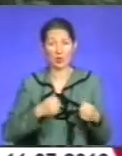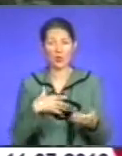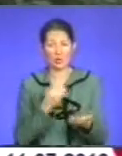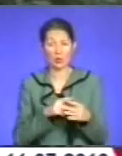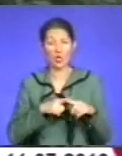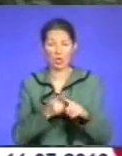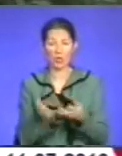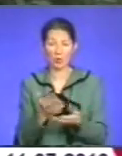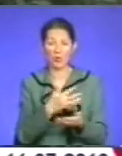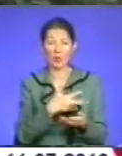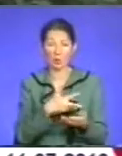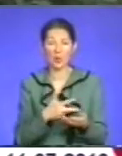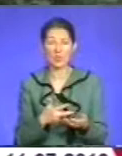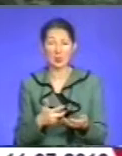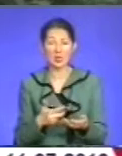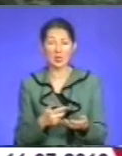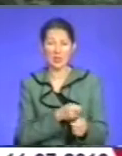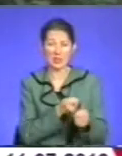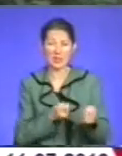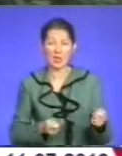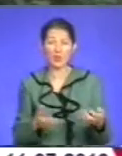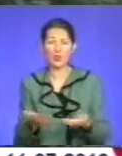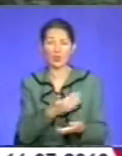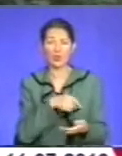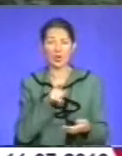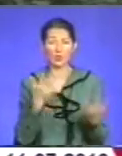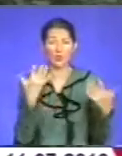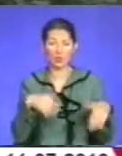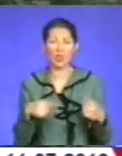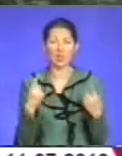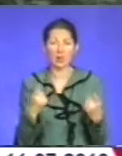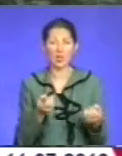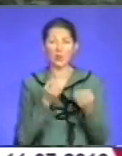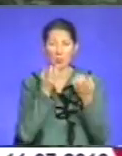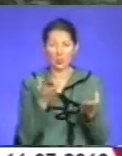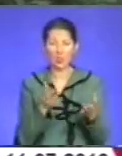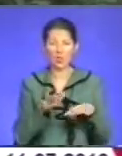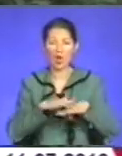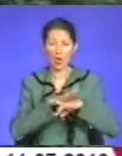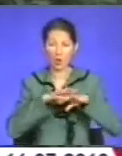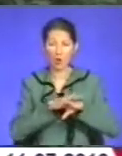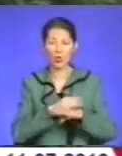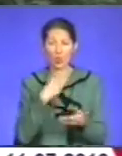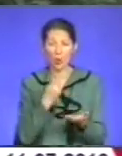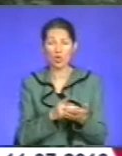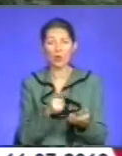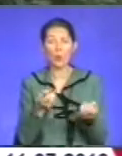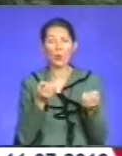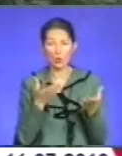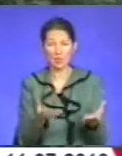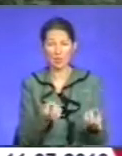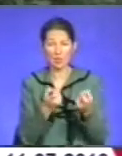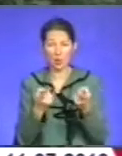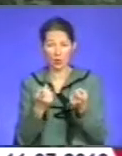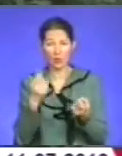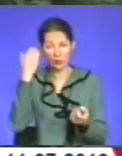жнива, відповідно, і втрати великі. Тому простіше, по розрахунки показують, що простіше залучити техніку, зібрати